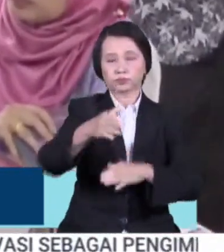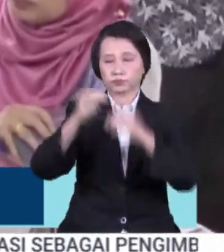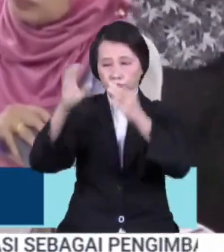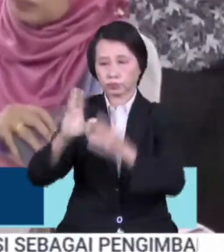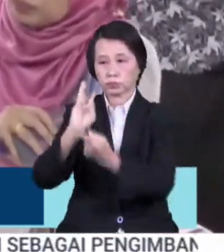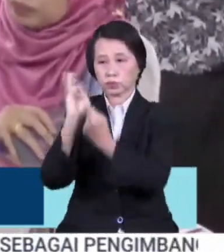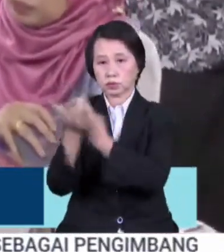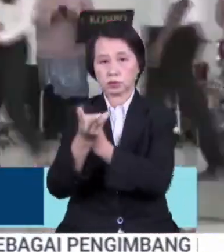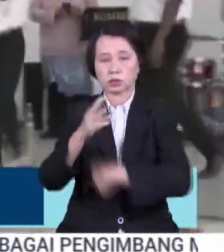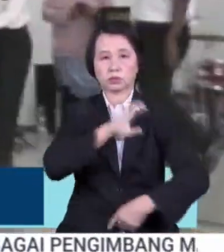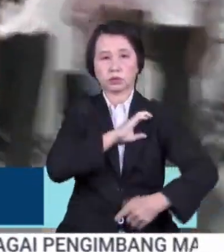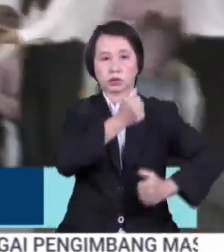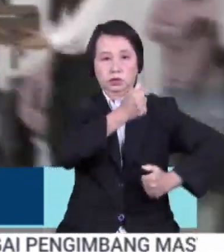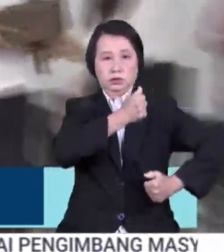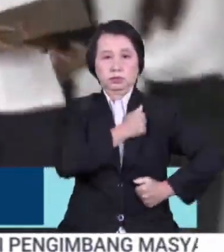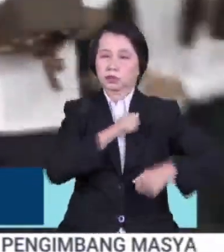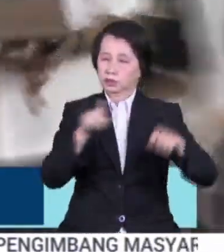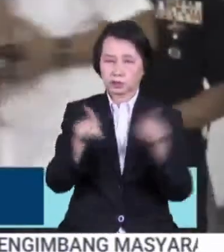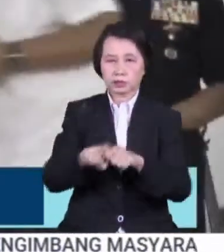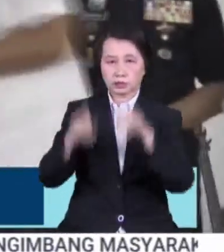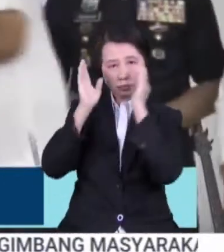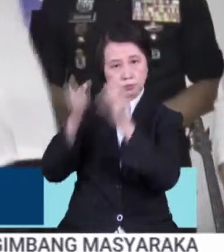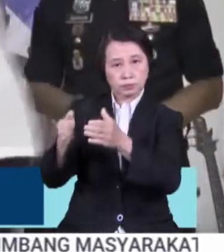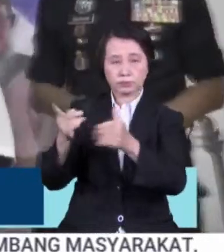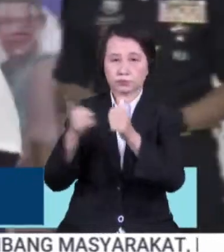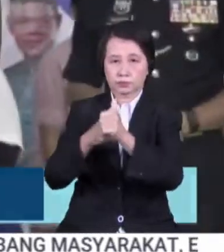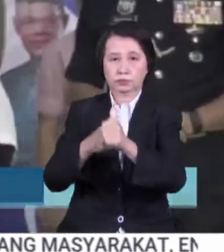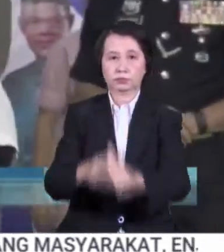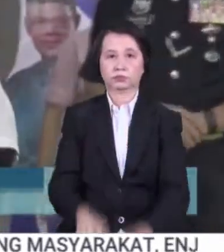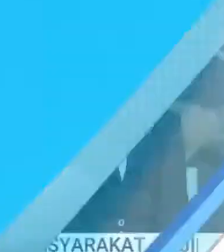kebajikan polis dan tentera turut diberi keutamaan.